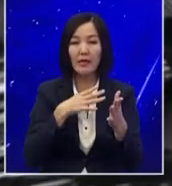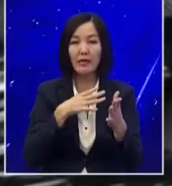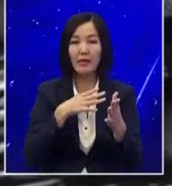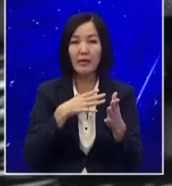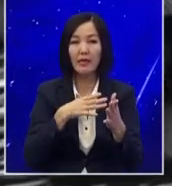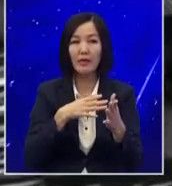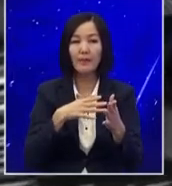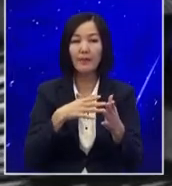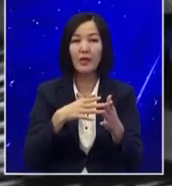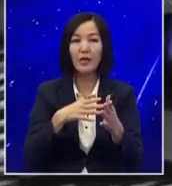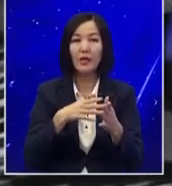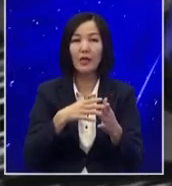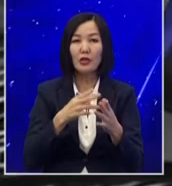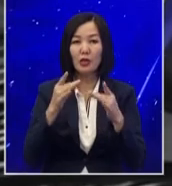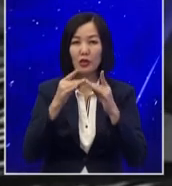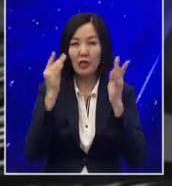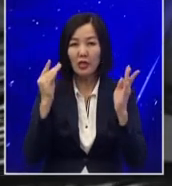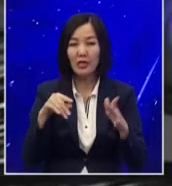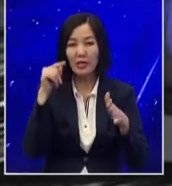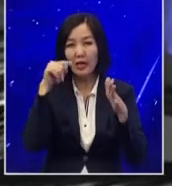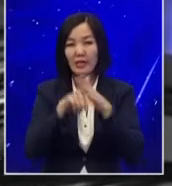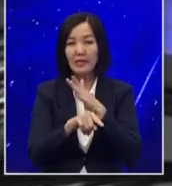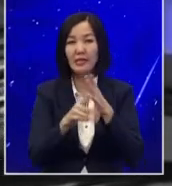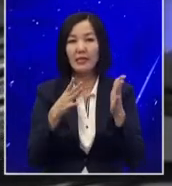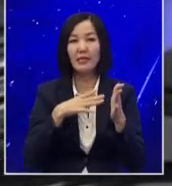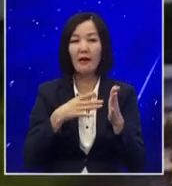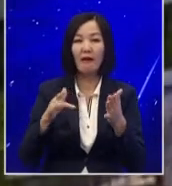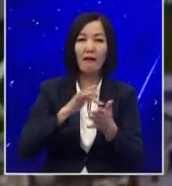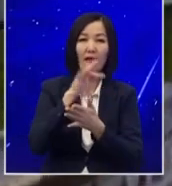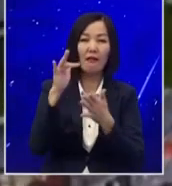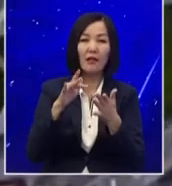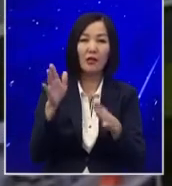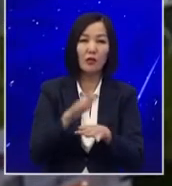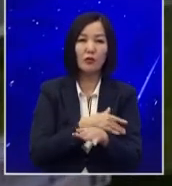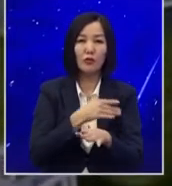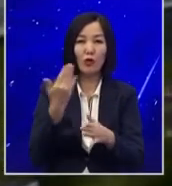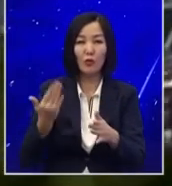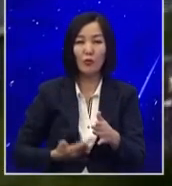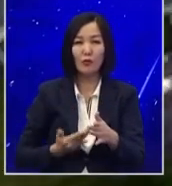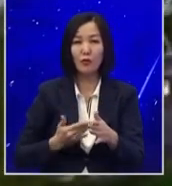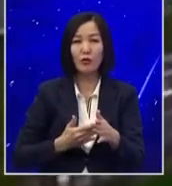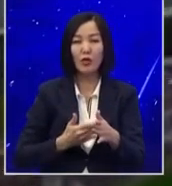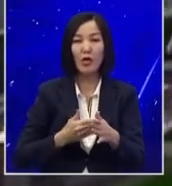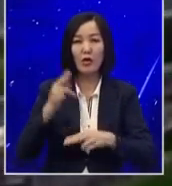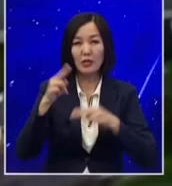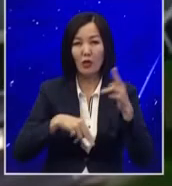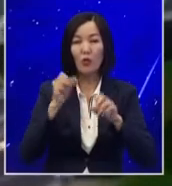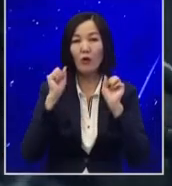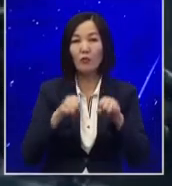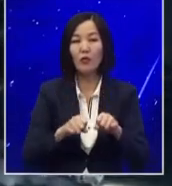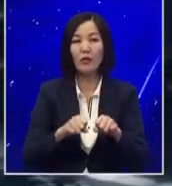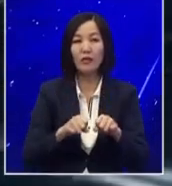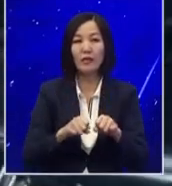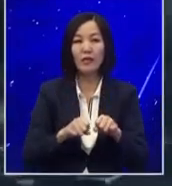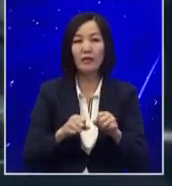лава туннельдері арқылы жер серігінде адамдардың тіпті қалалардың ұзақ уақыт тұруы үшін вазалар салуға болады. Мұндай лава